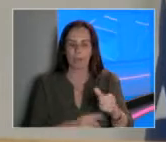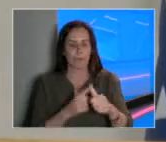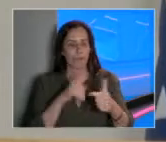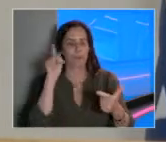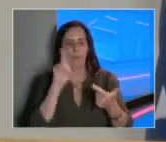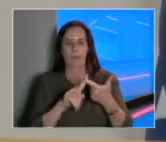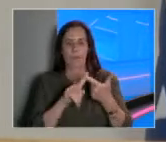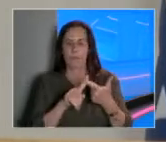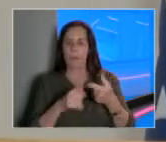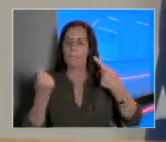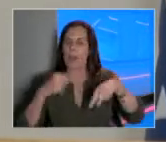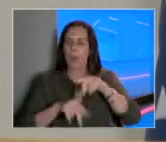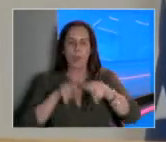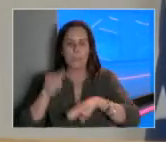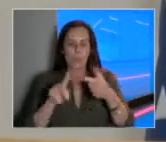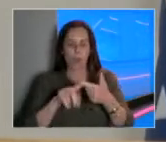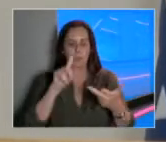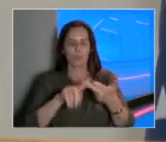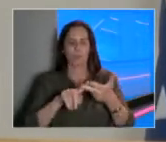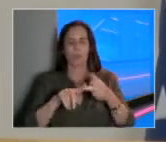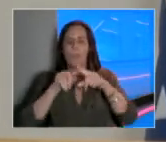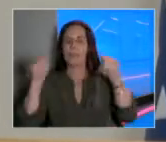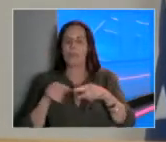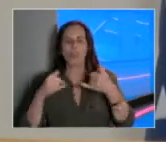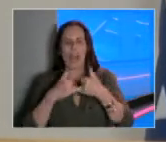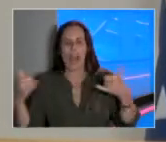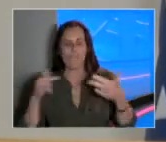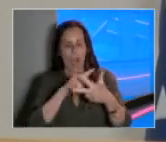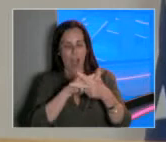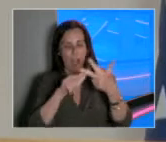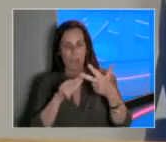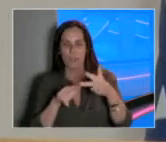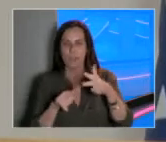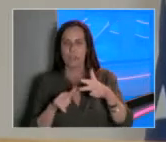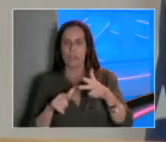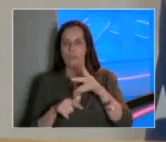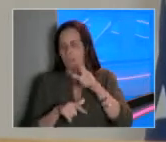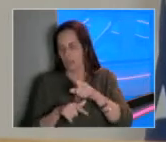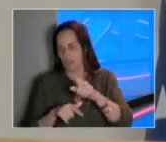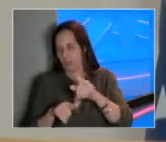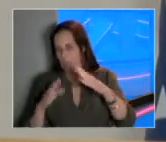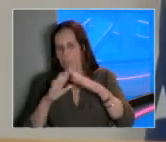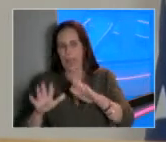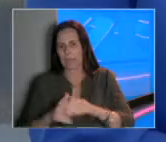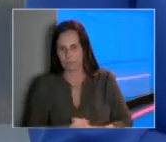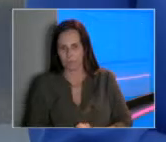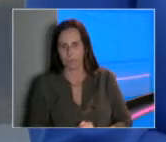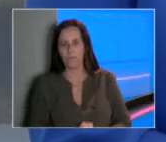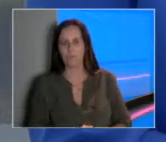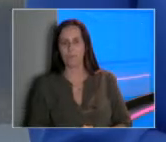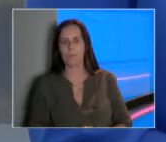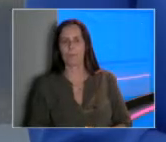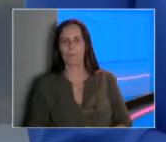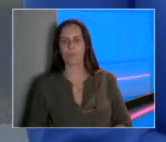מוגן, מחלקות סיעודיות, מסגרות רווחה המהוות בית לחיים וכיוצא באלה.